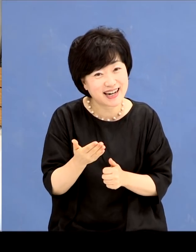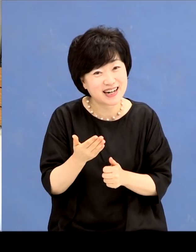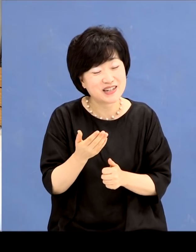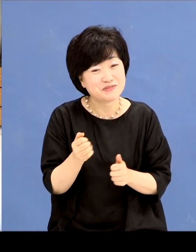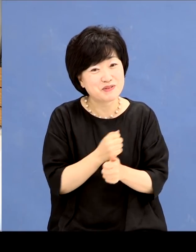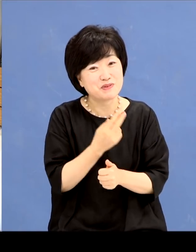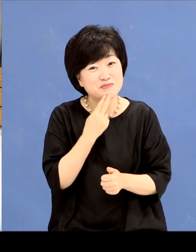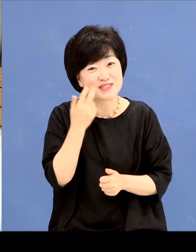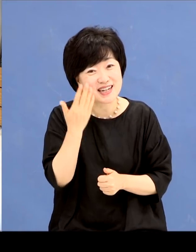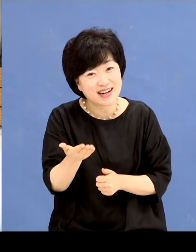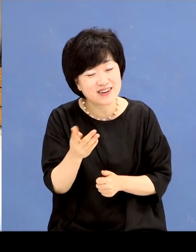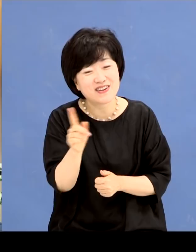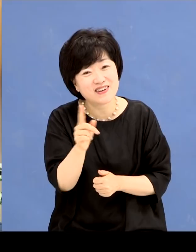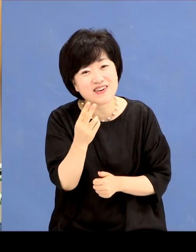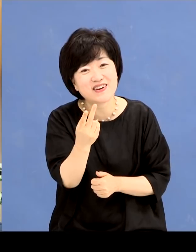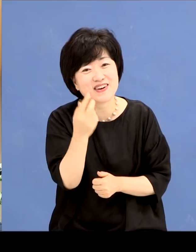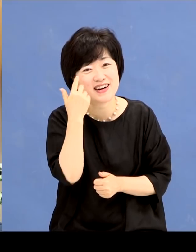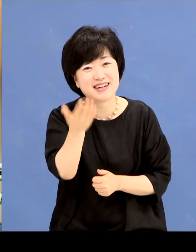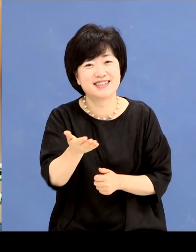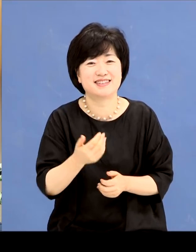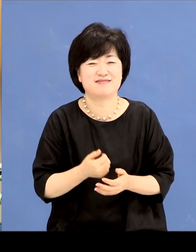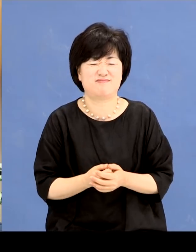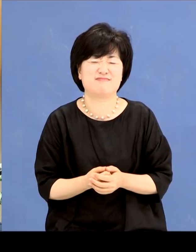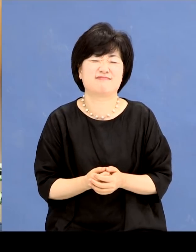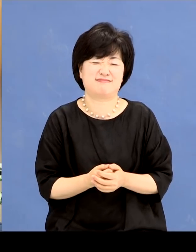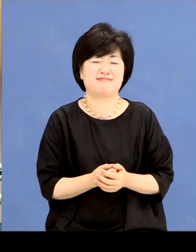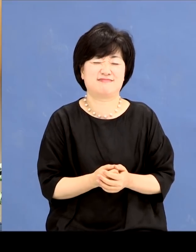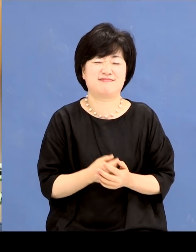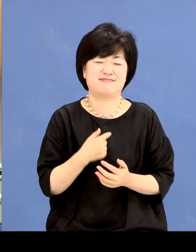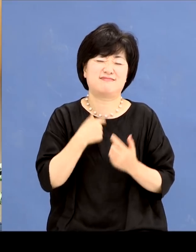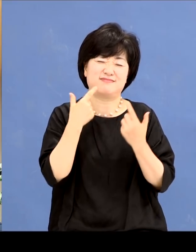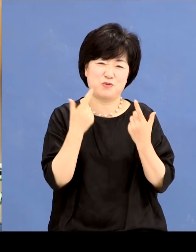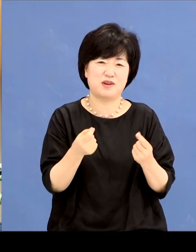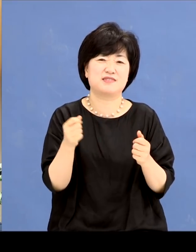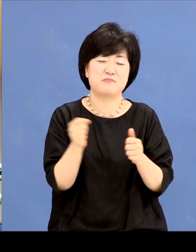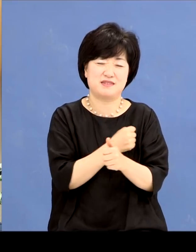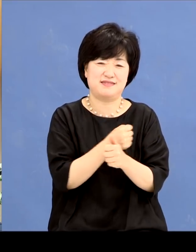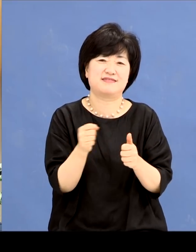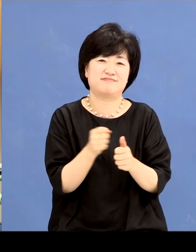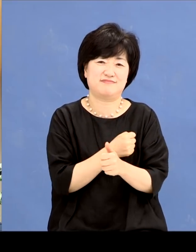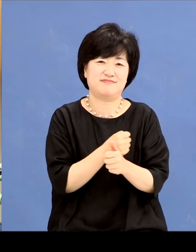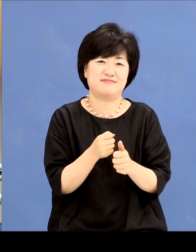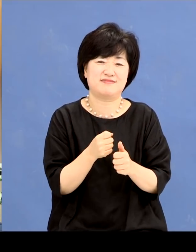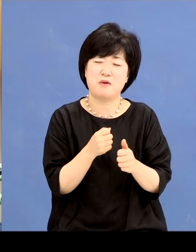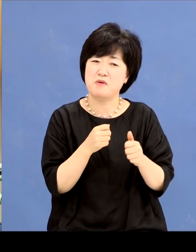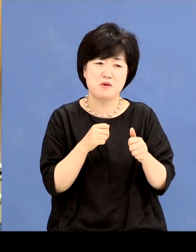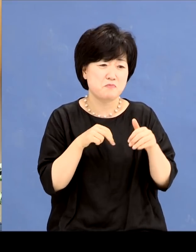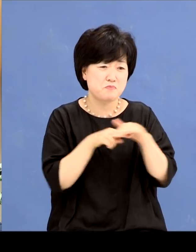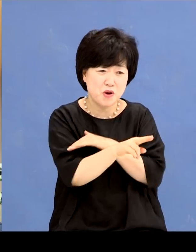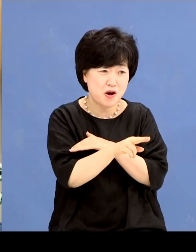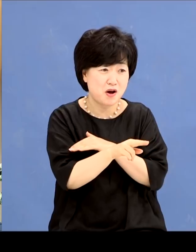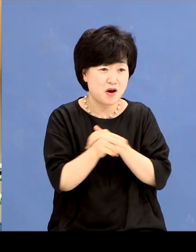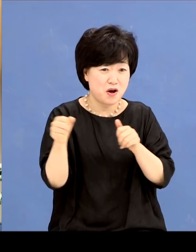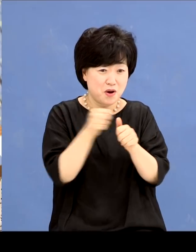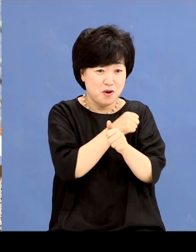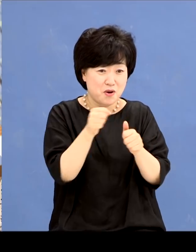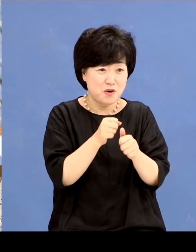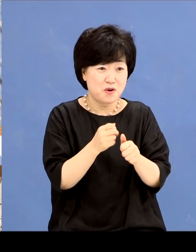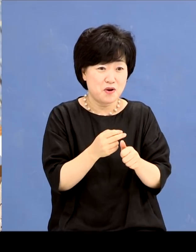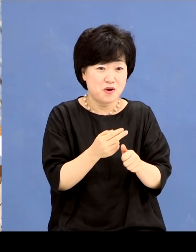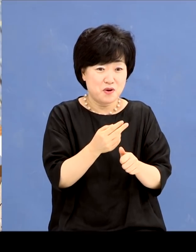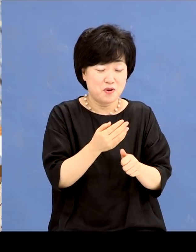거예요. 그래도 맞았을 거예요. 네, 똑같이 맞았어요. 예. 그냥 네, 그 시간이 피할 수가 없더라고요.